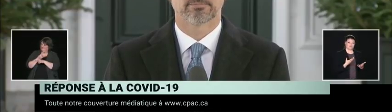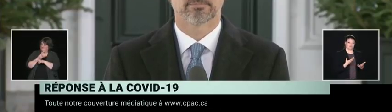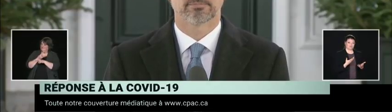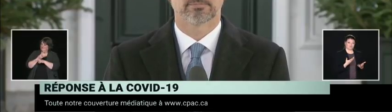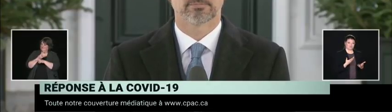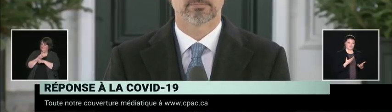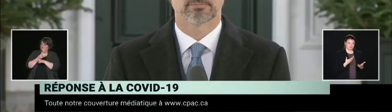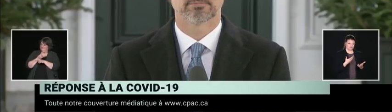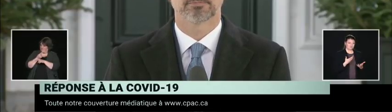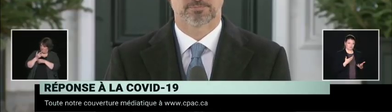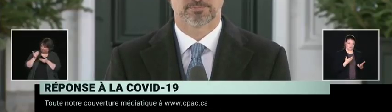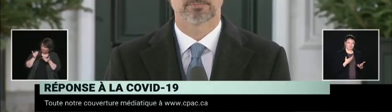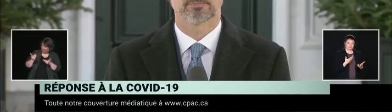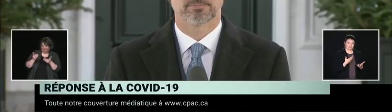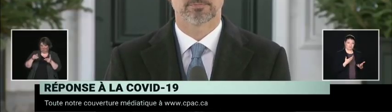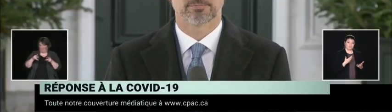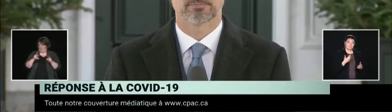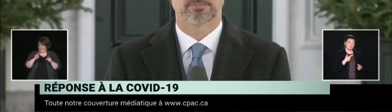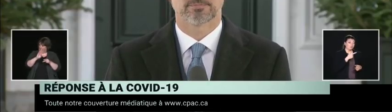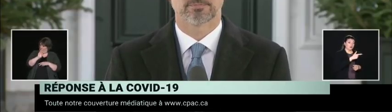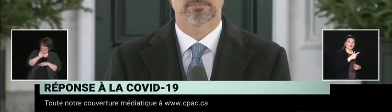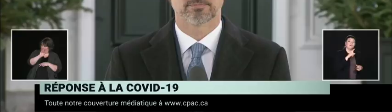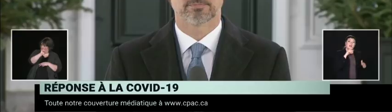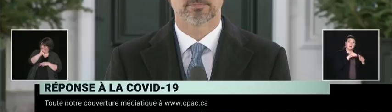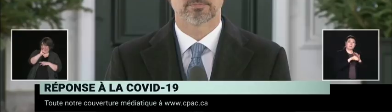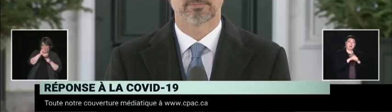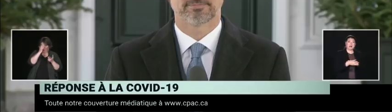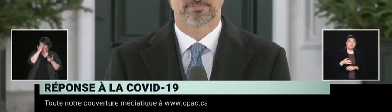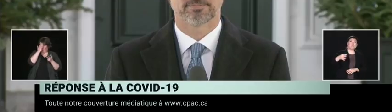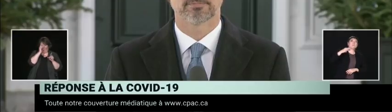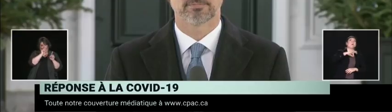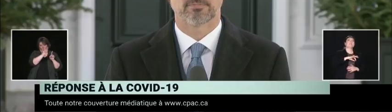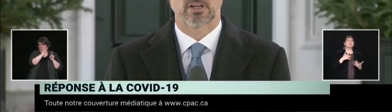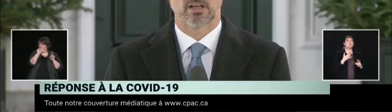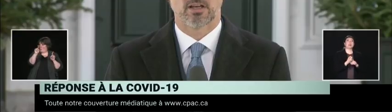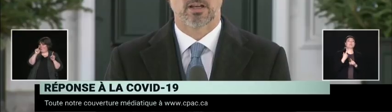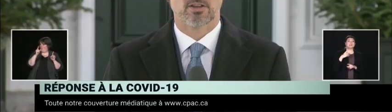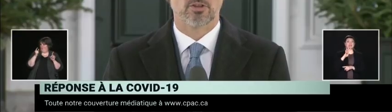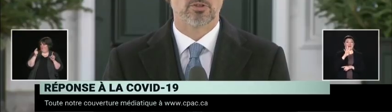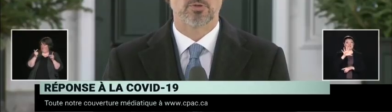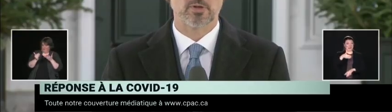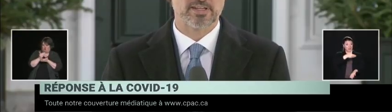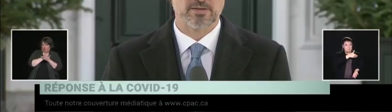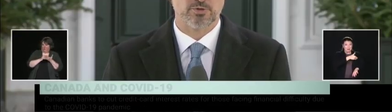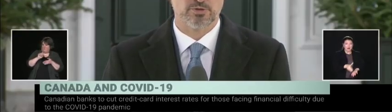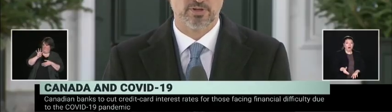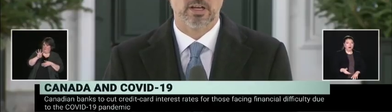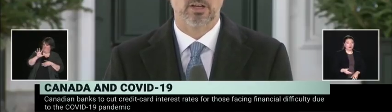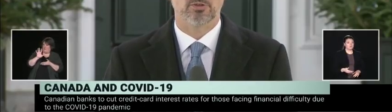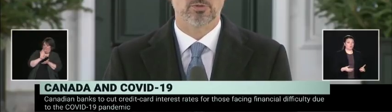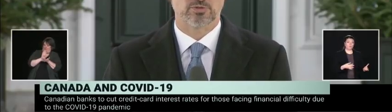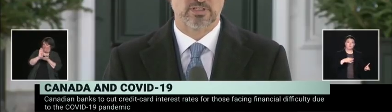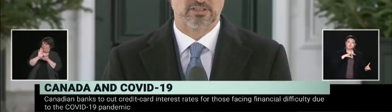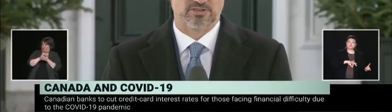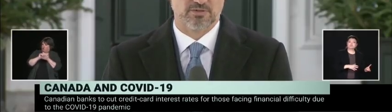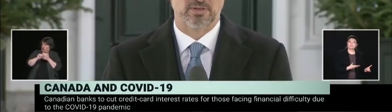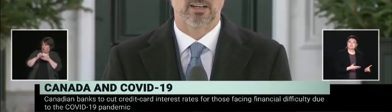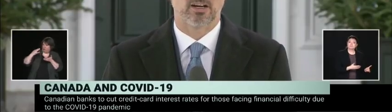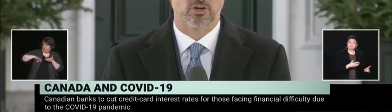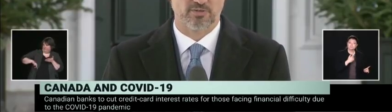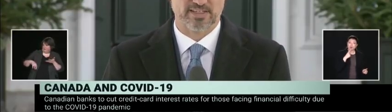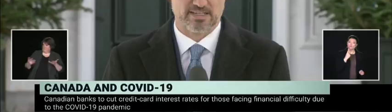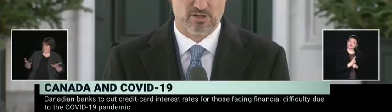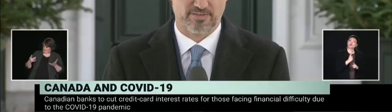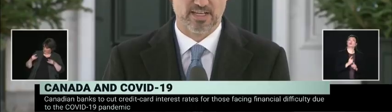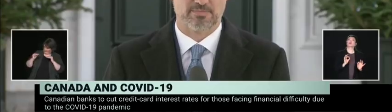qui a affiché 45 milliards, quelque chose comme ça, de profit l'an dernier. Depuis le début, nous sommes